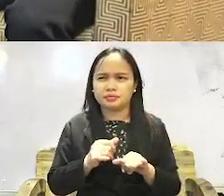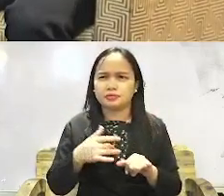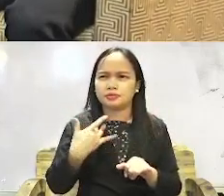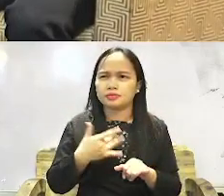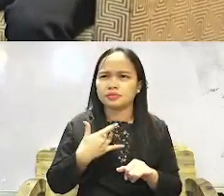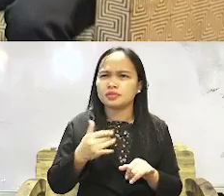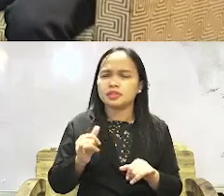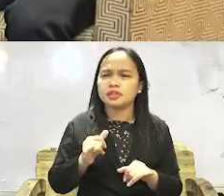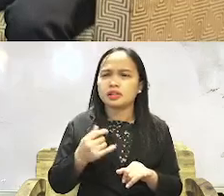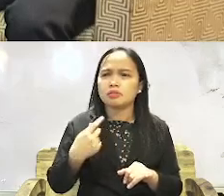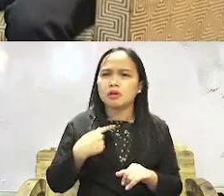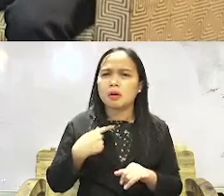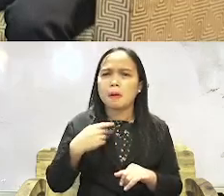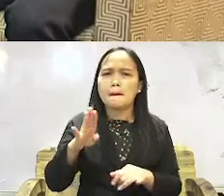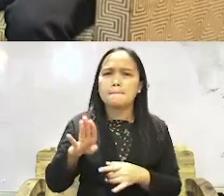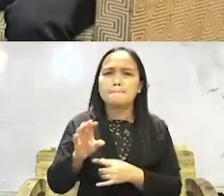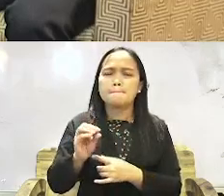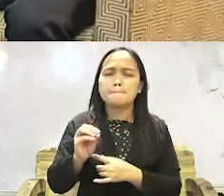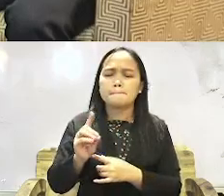na body count.